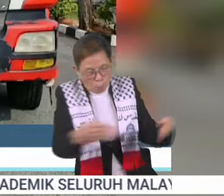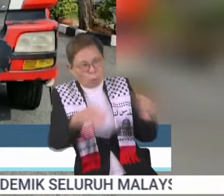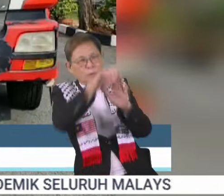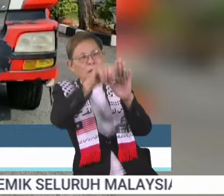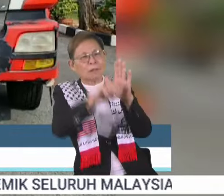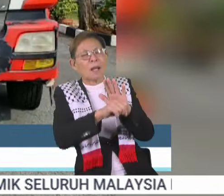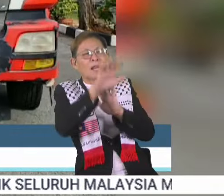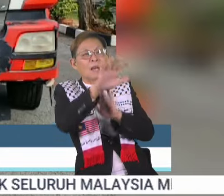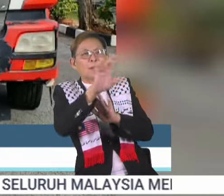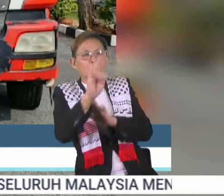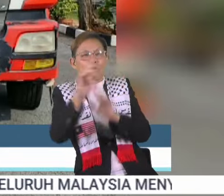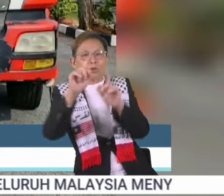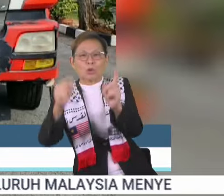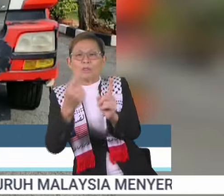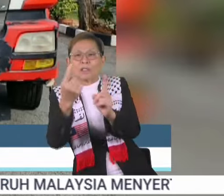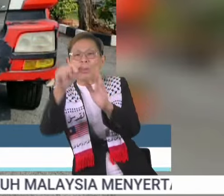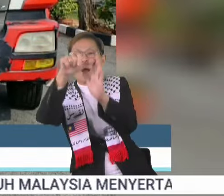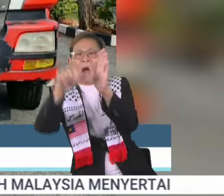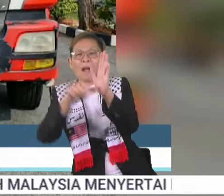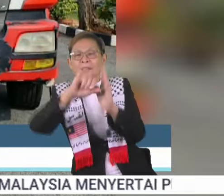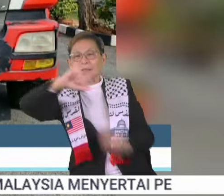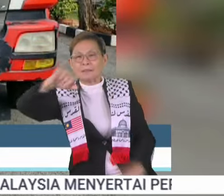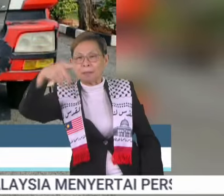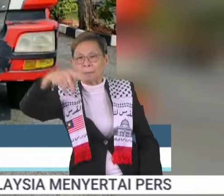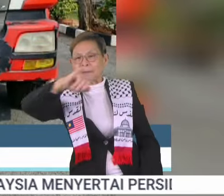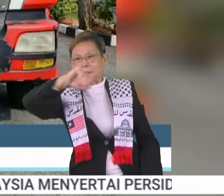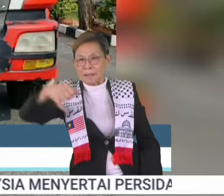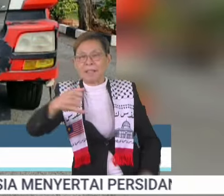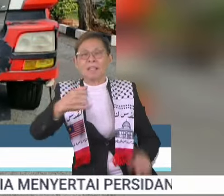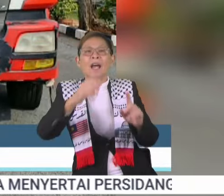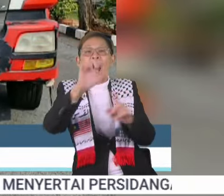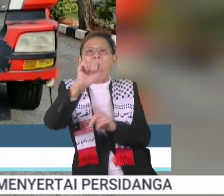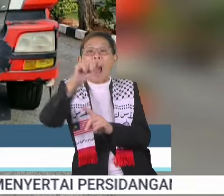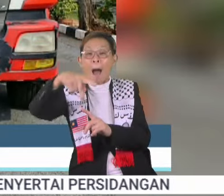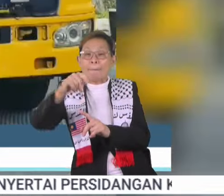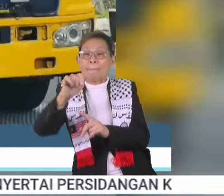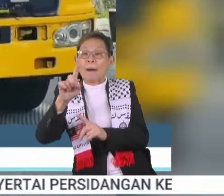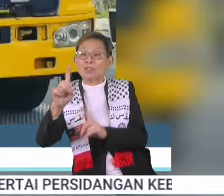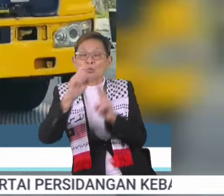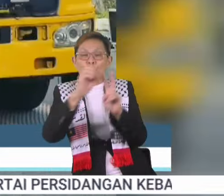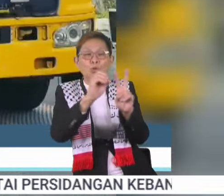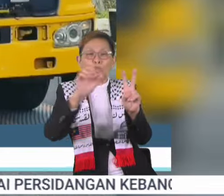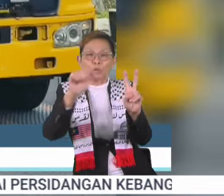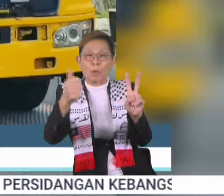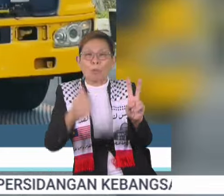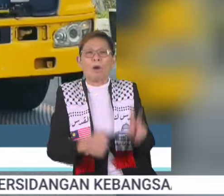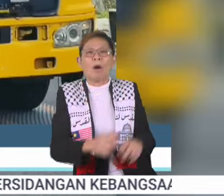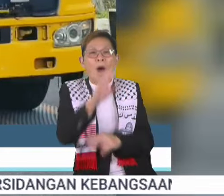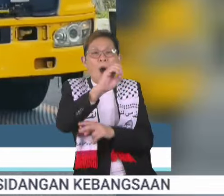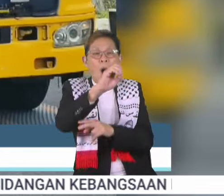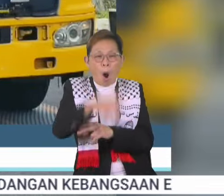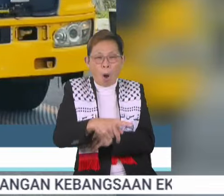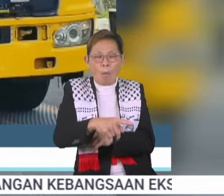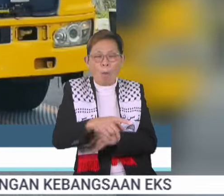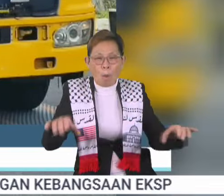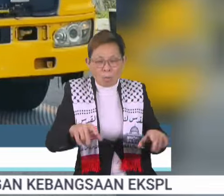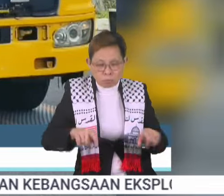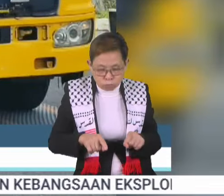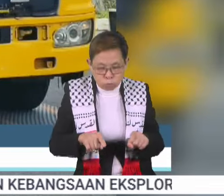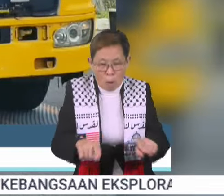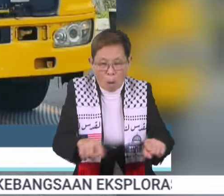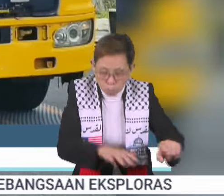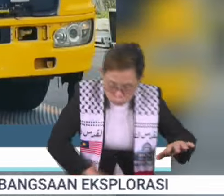Seksyen 57-1 Akta Pengangkutan Awam Darat 2010. Op kenderaan perdagangan dilaksana secara serentak di